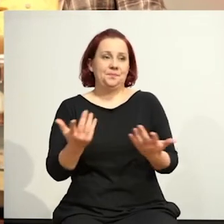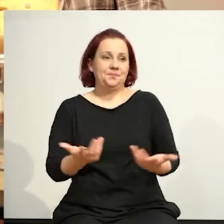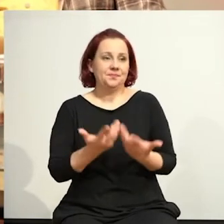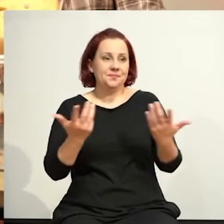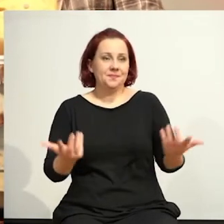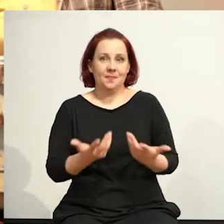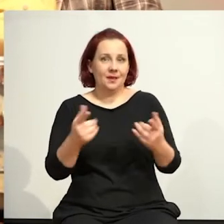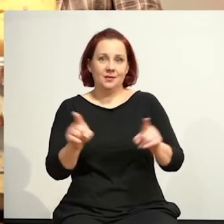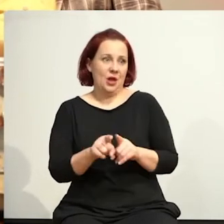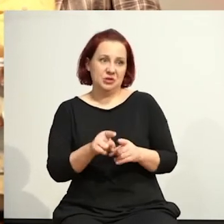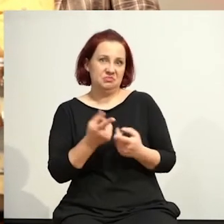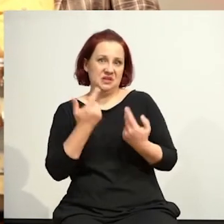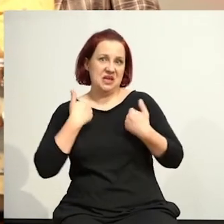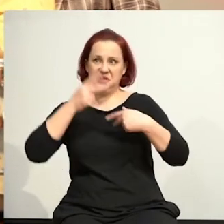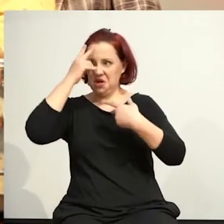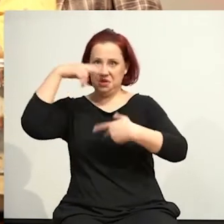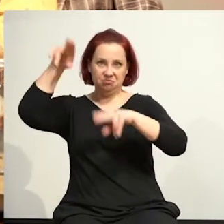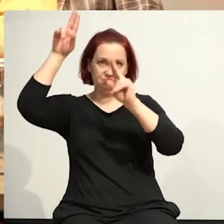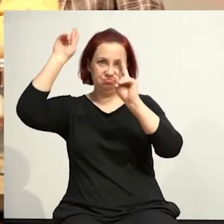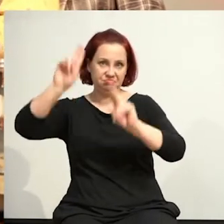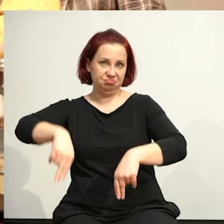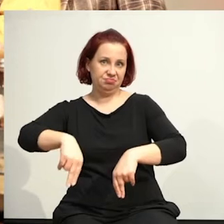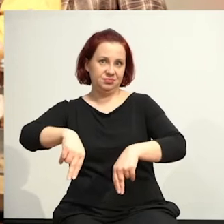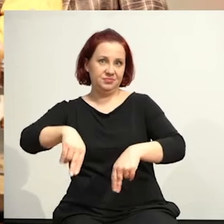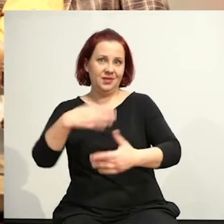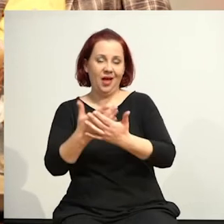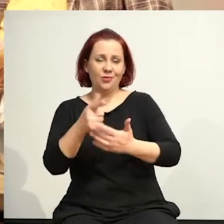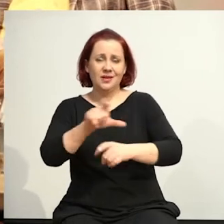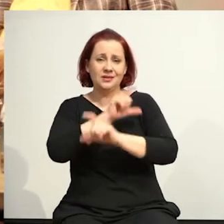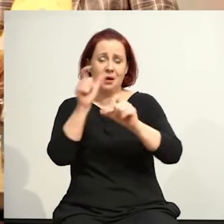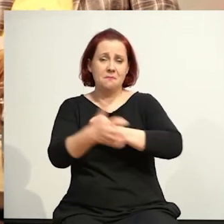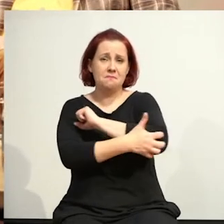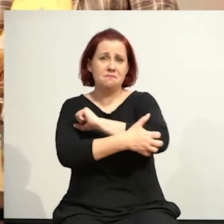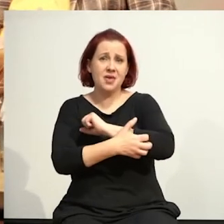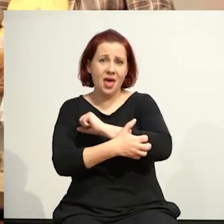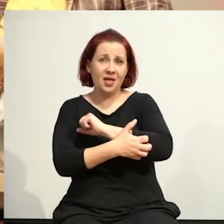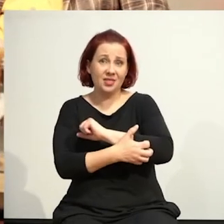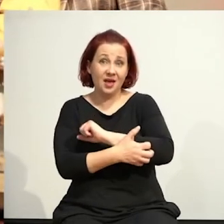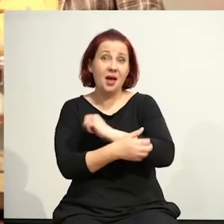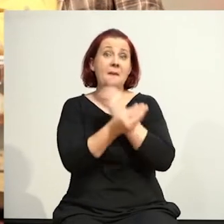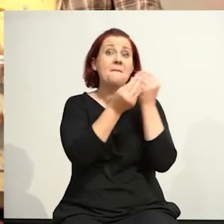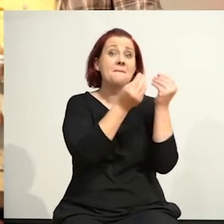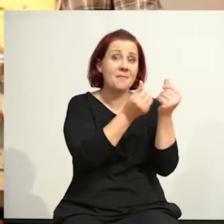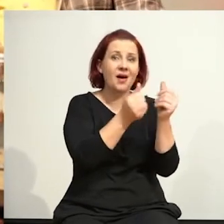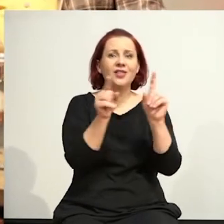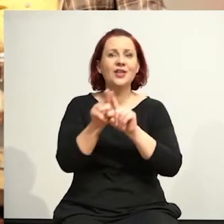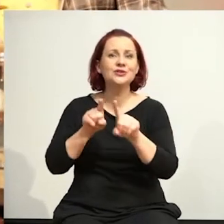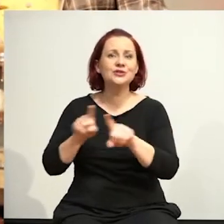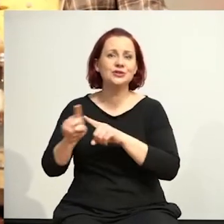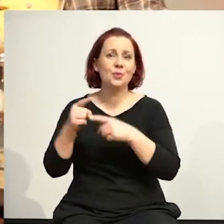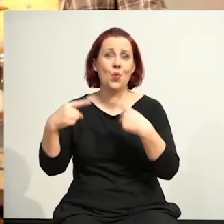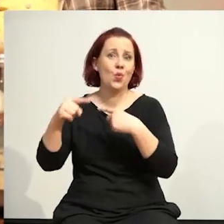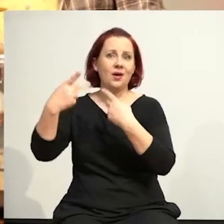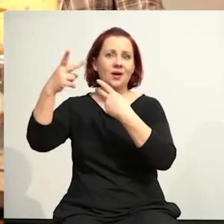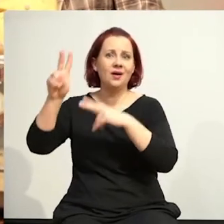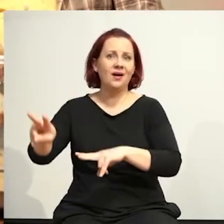kapitału mu odmówiono, czyli człowiek w permanentnej biedzie i materialnej, i symbolicznej. No to